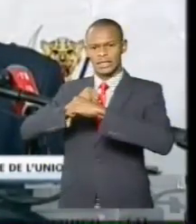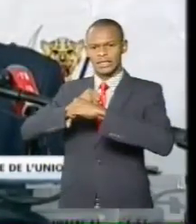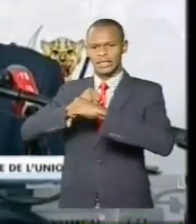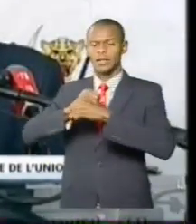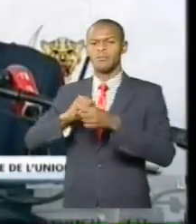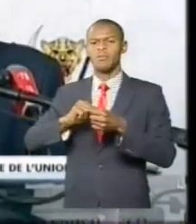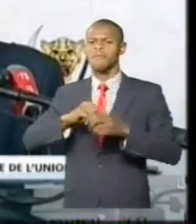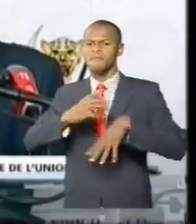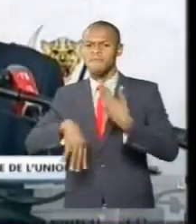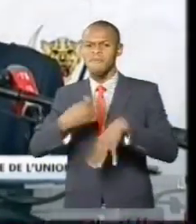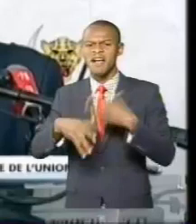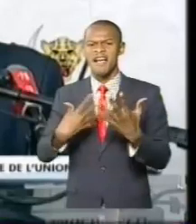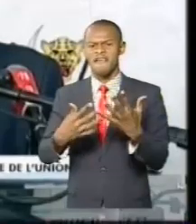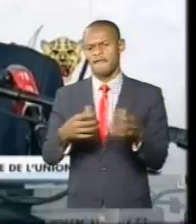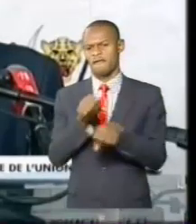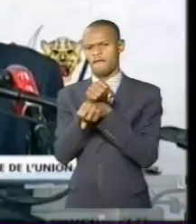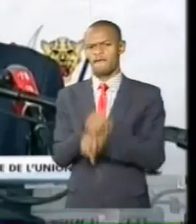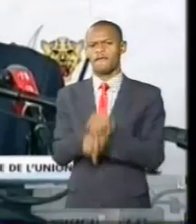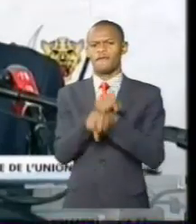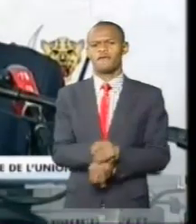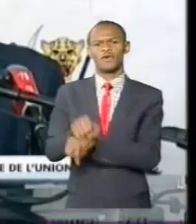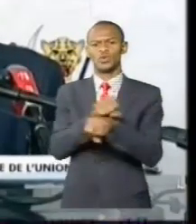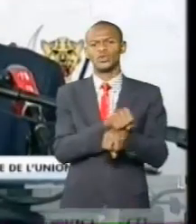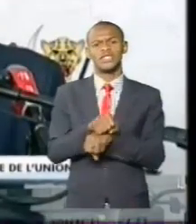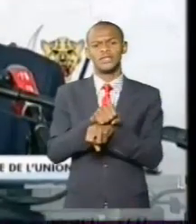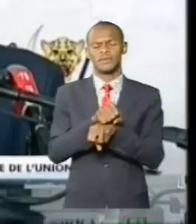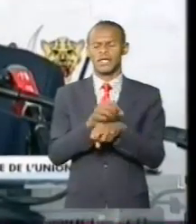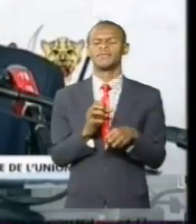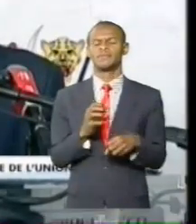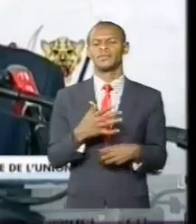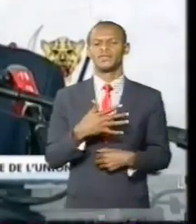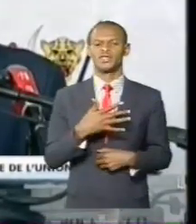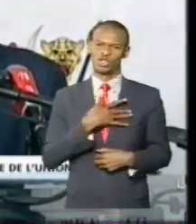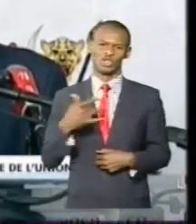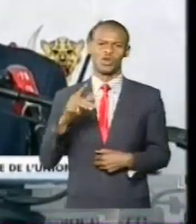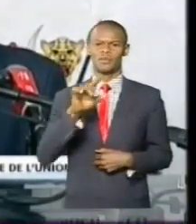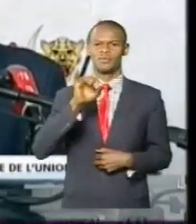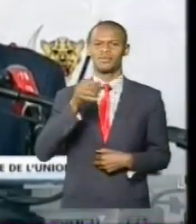coutumières, Monsieur Gilbert Kankonde Malamba.